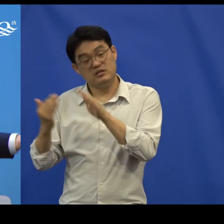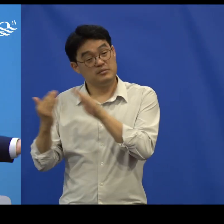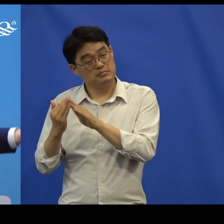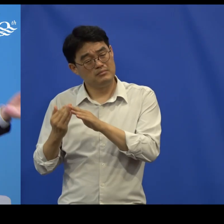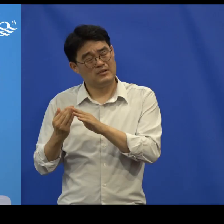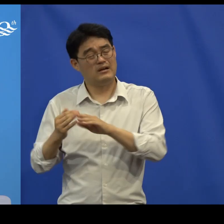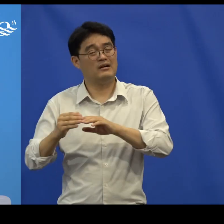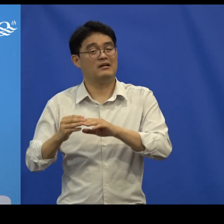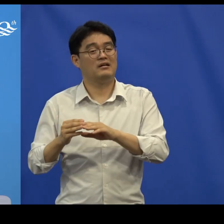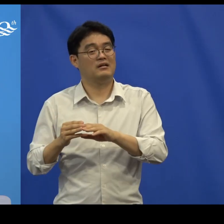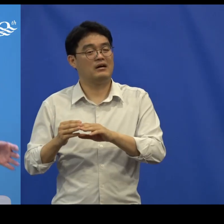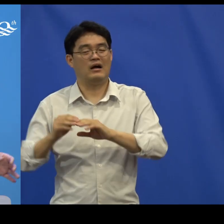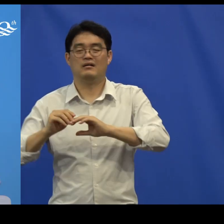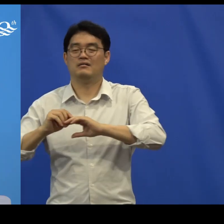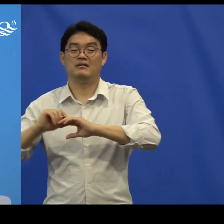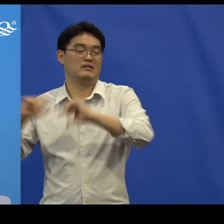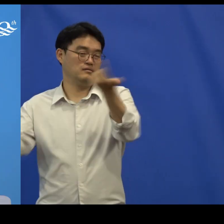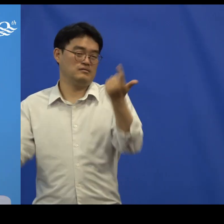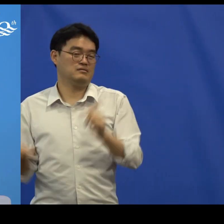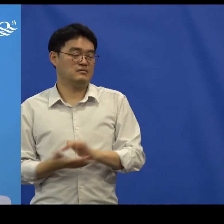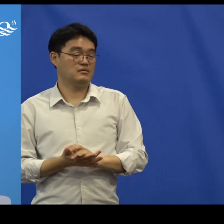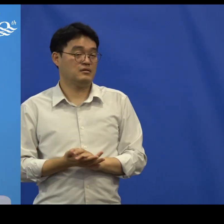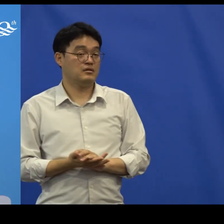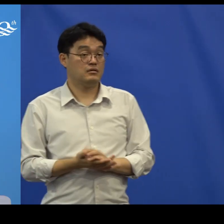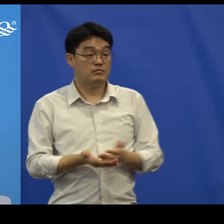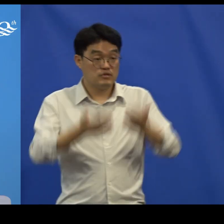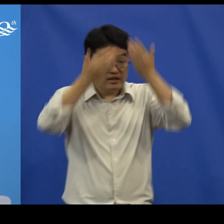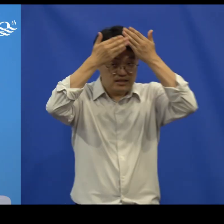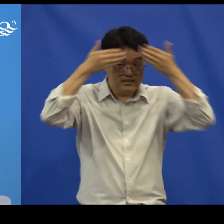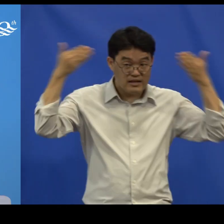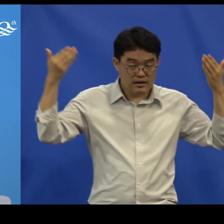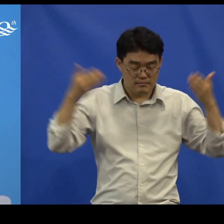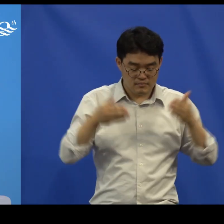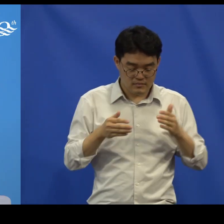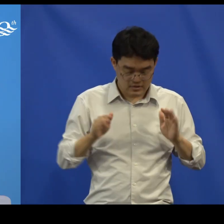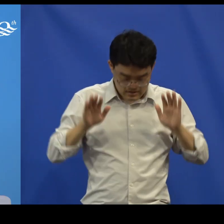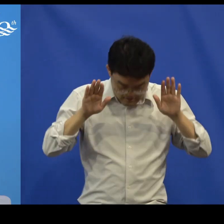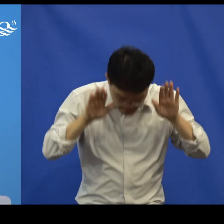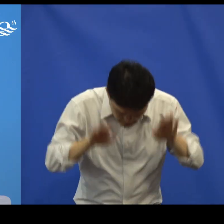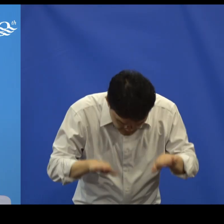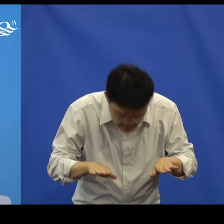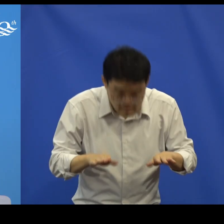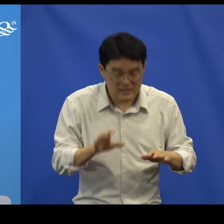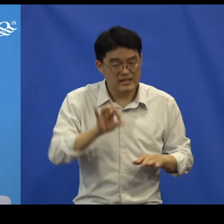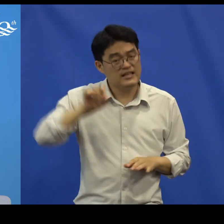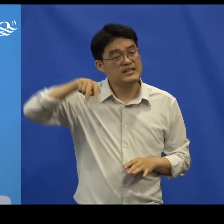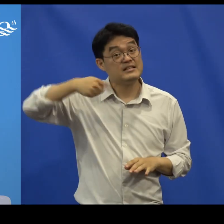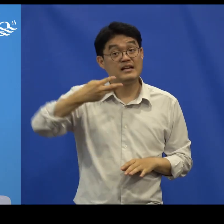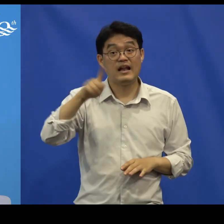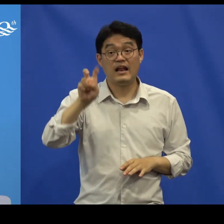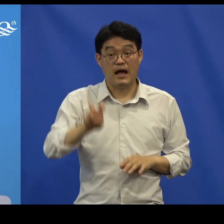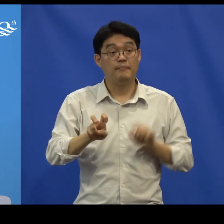예쁜 천사들, 여자 천사들하고 평생을 산다 어쩐다 희한한 해괴망측한 소리를